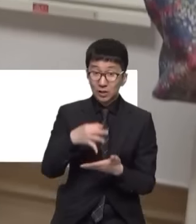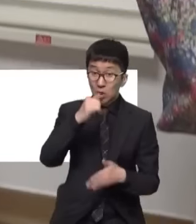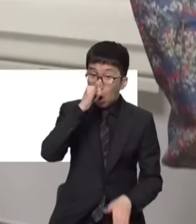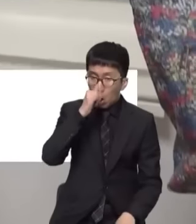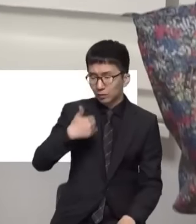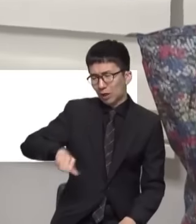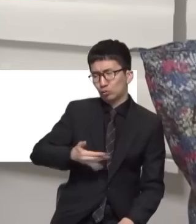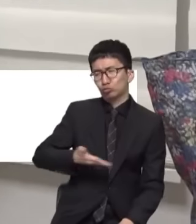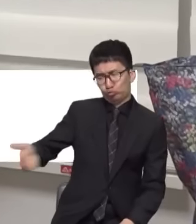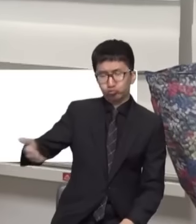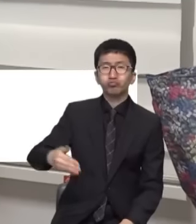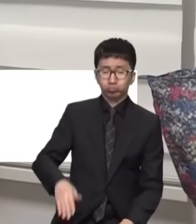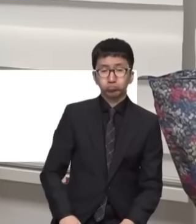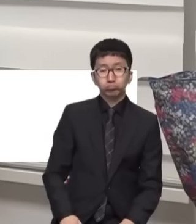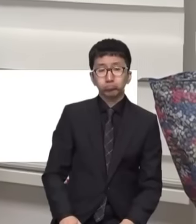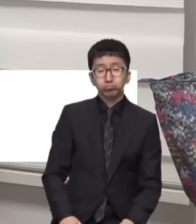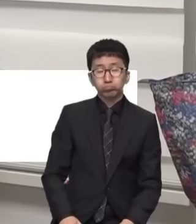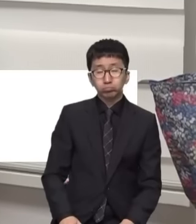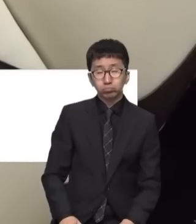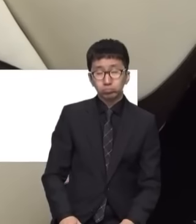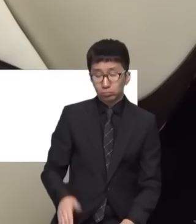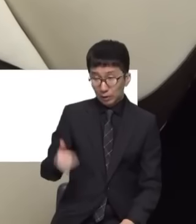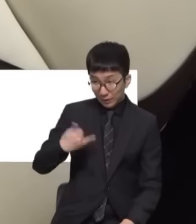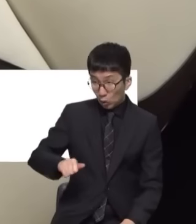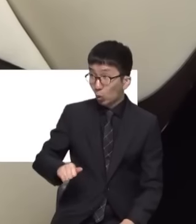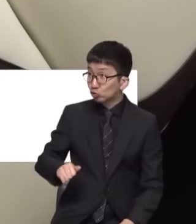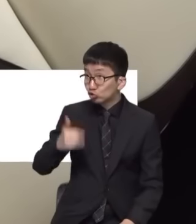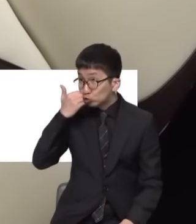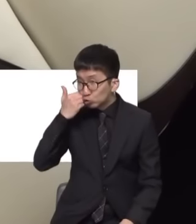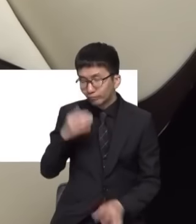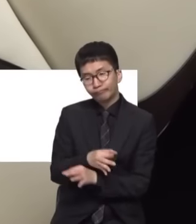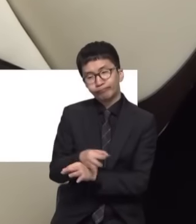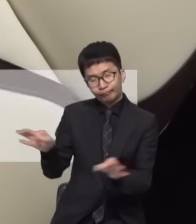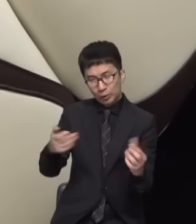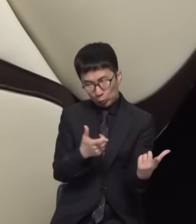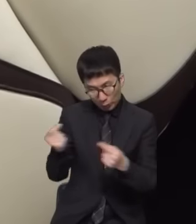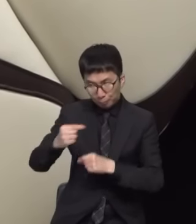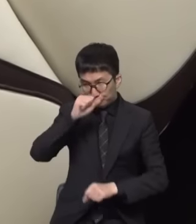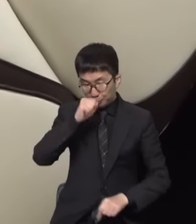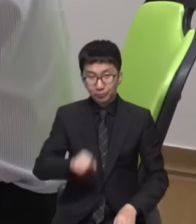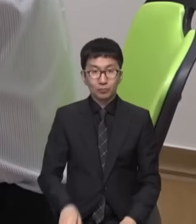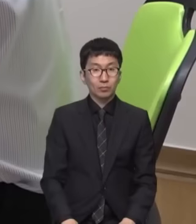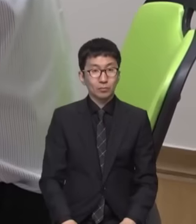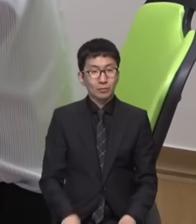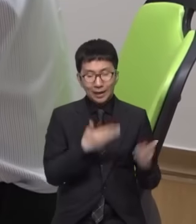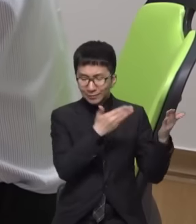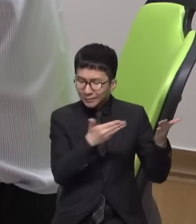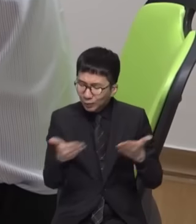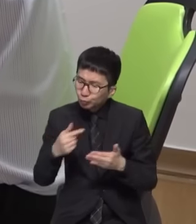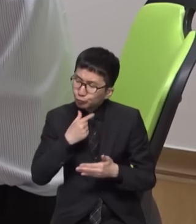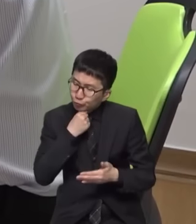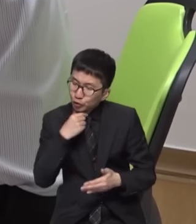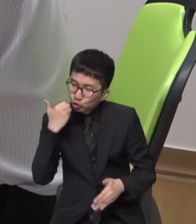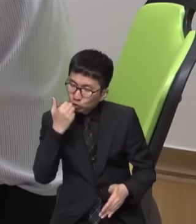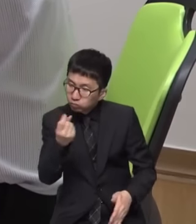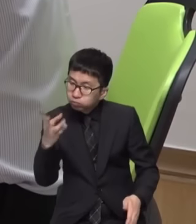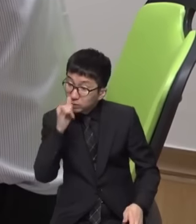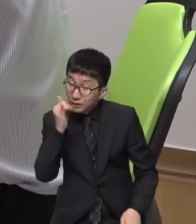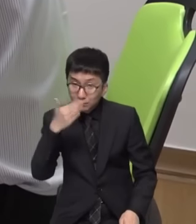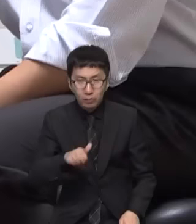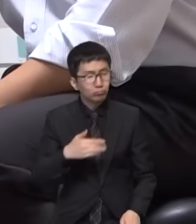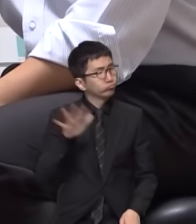자식들한테 주고 가야지 똑같이 배해서 주면 좋죠 여전히 상속이 대세지만 본인과